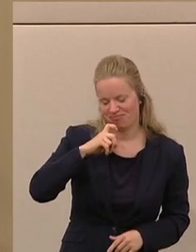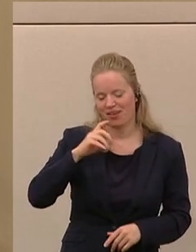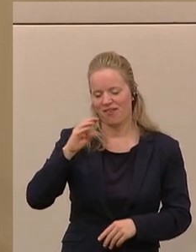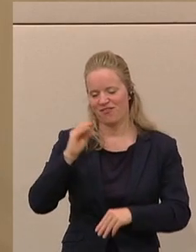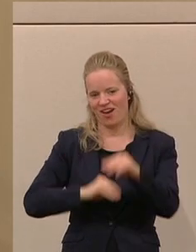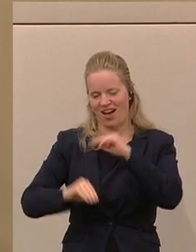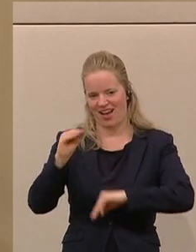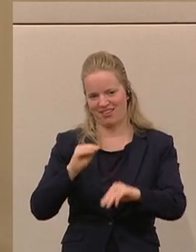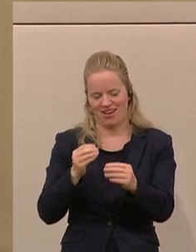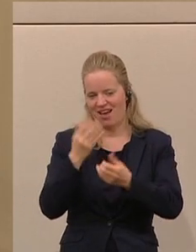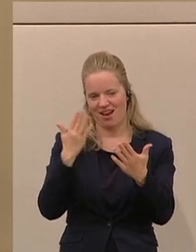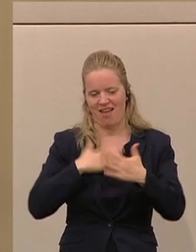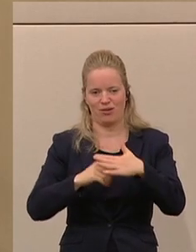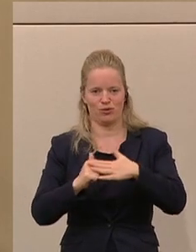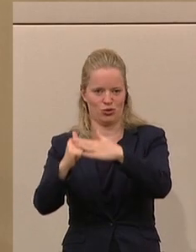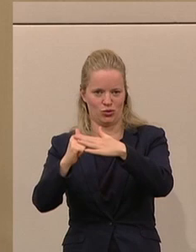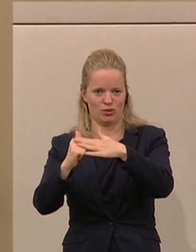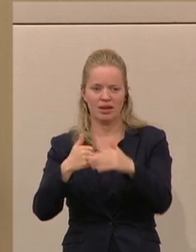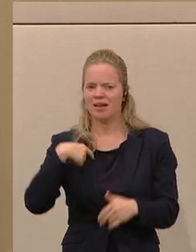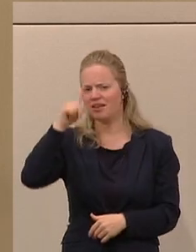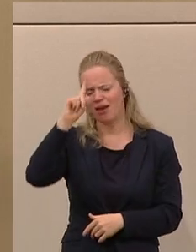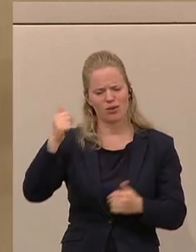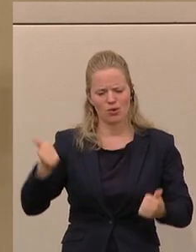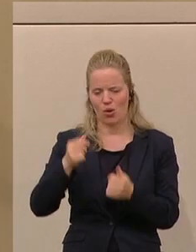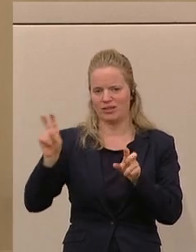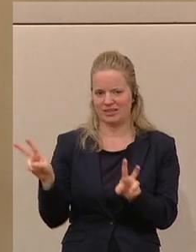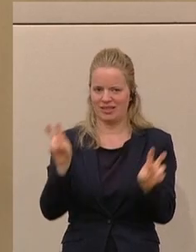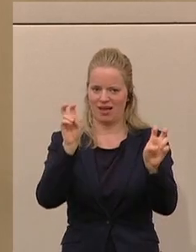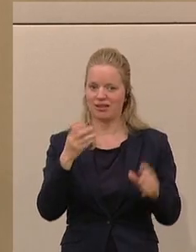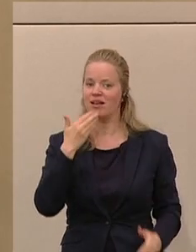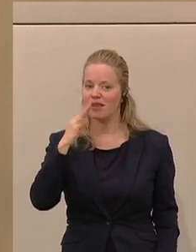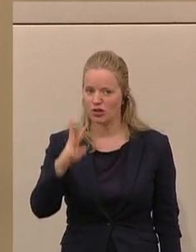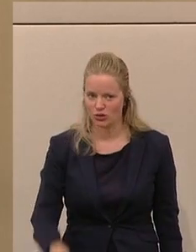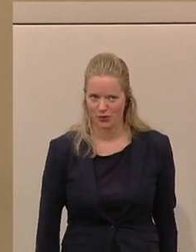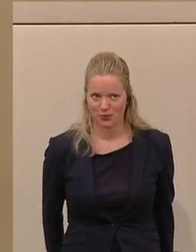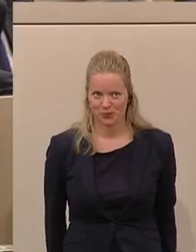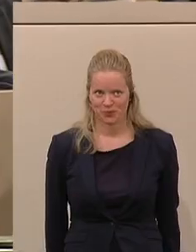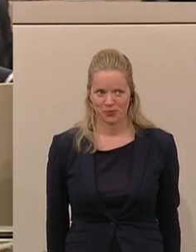Verein noch unterstützenswert. Also ich finde, ein ganz tolles Zitat. Dankeschön.